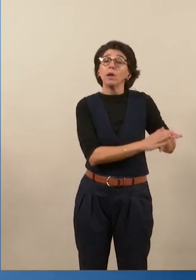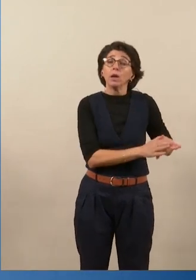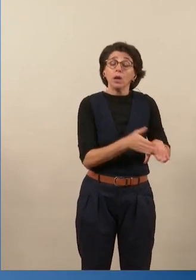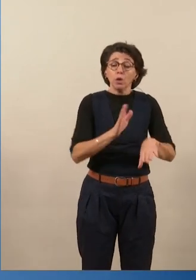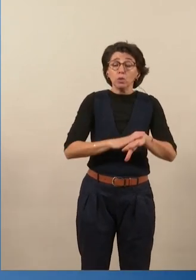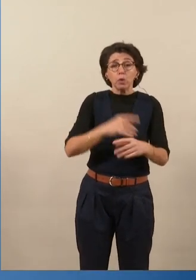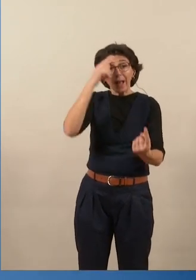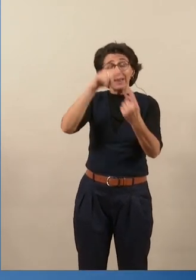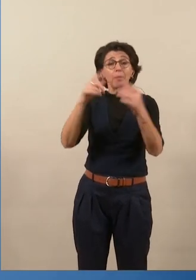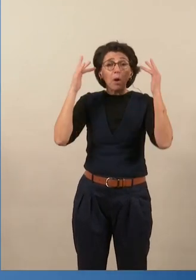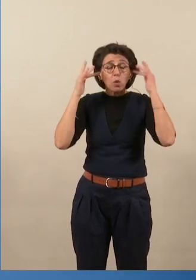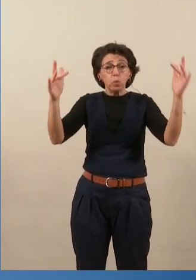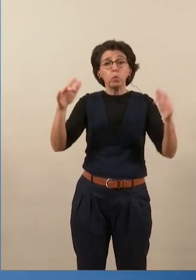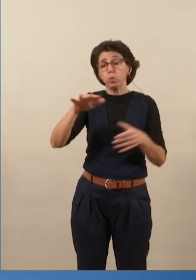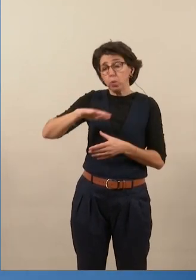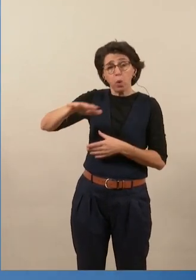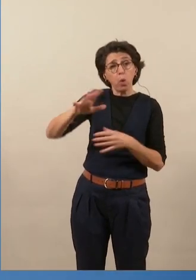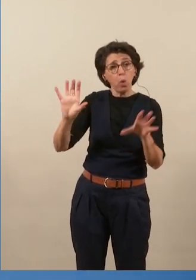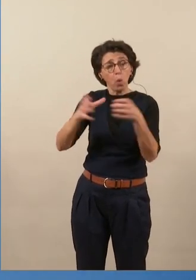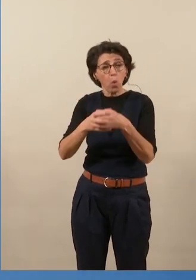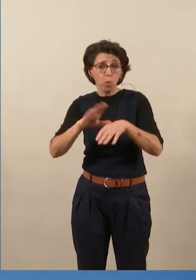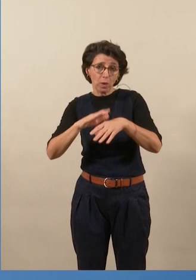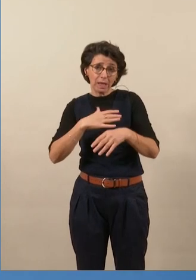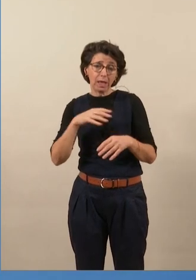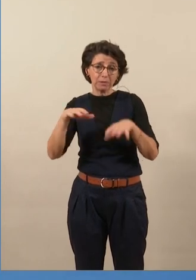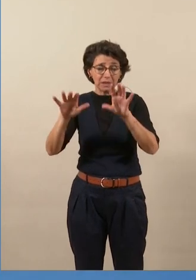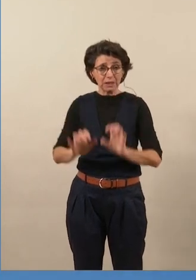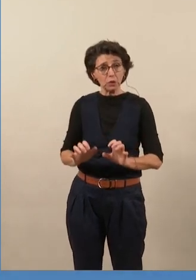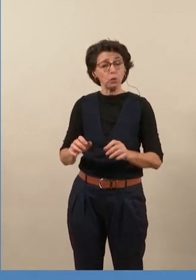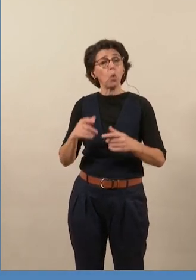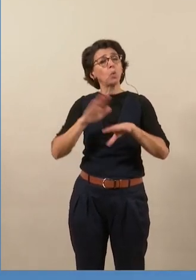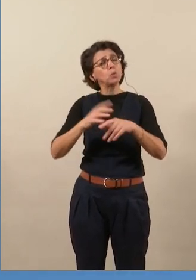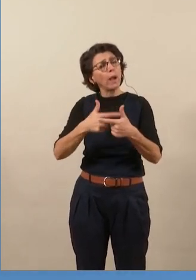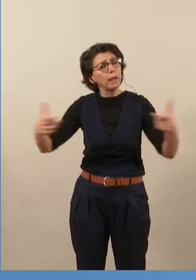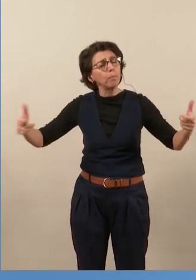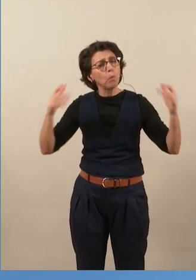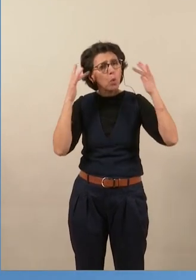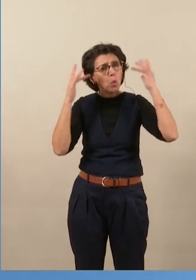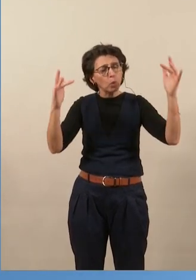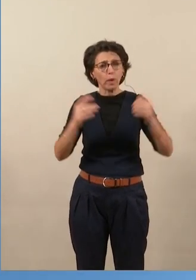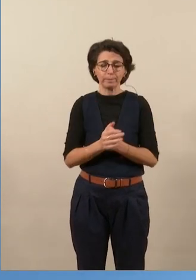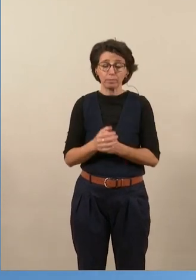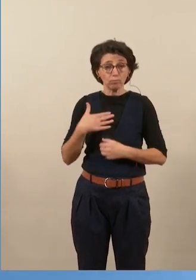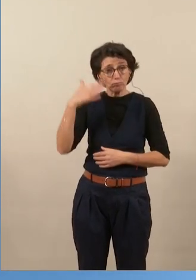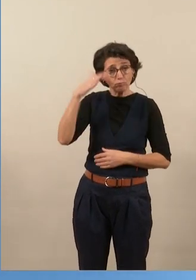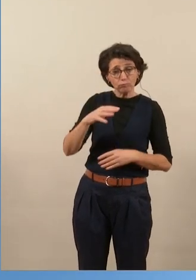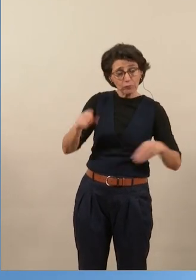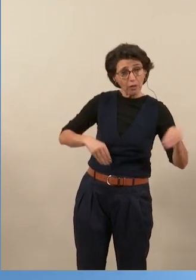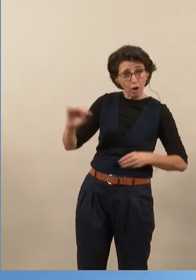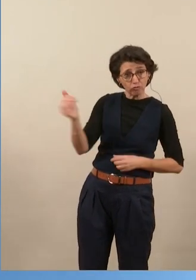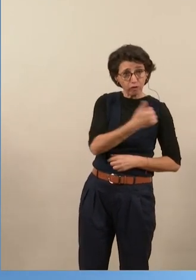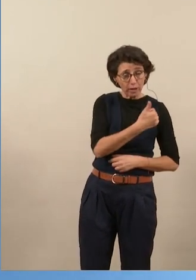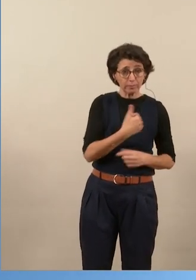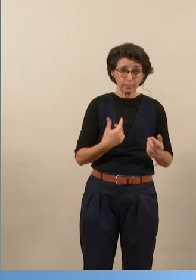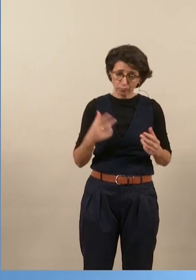quelques conseils d'administration d'équipement culturel de cette métropole je peux vous dire que les directeurs directrices de ces équipements ont bien pris la mesure